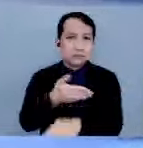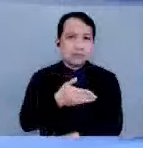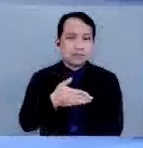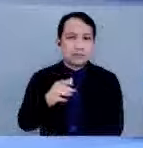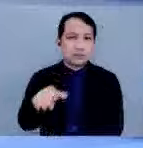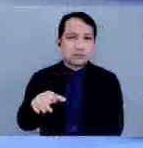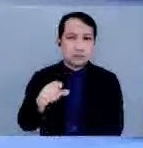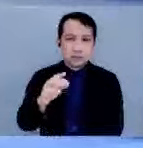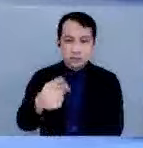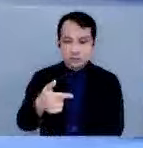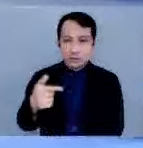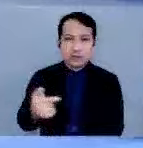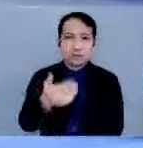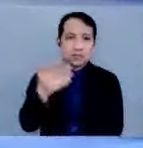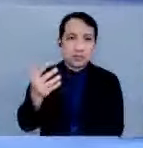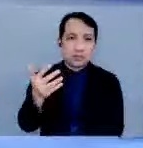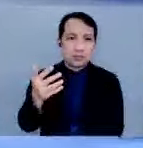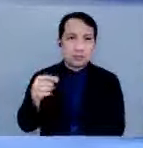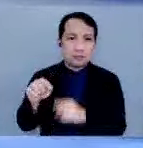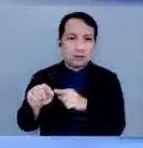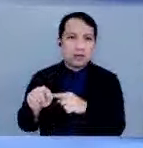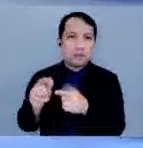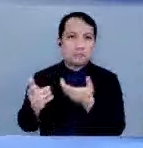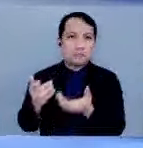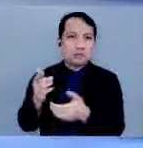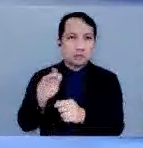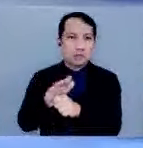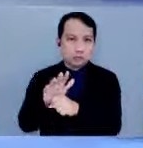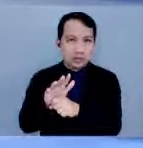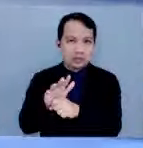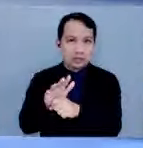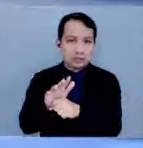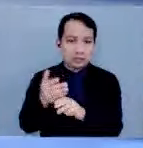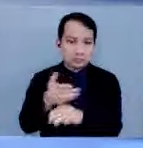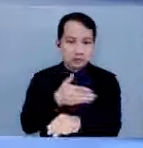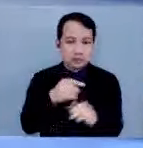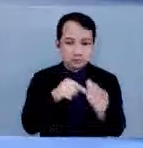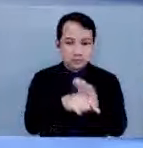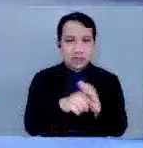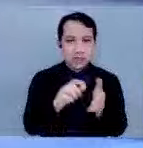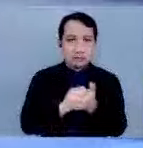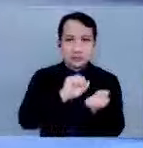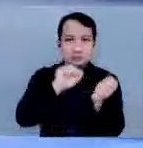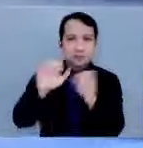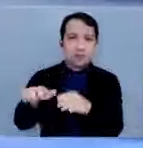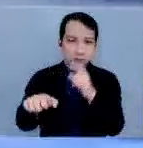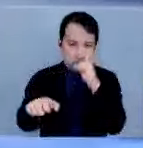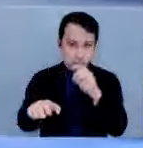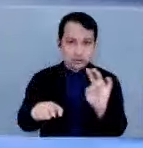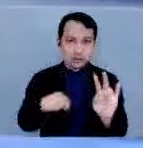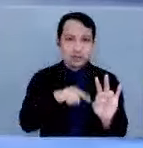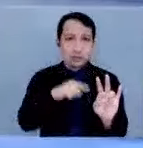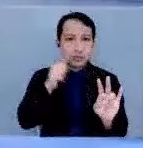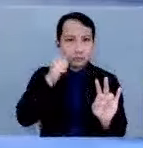Santos City naman, posibleng ginahasa bago pinataya at itinapon ang 7 taong gulang na babae.